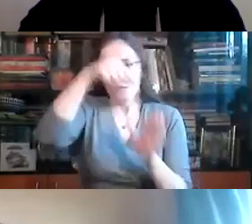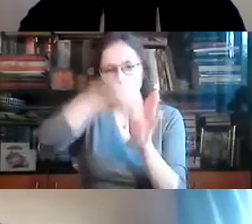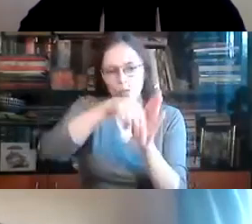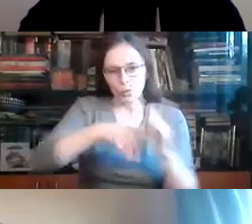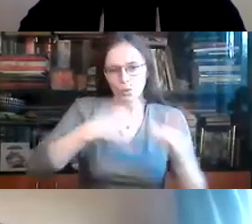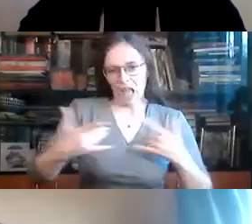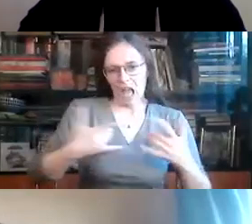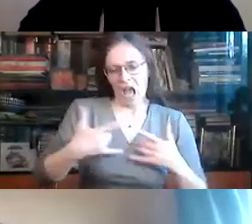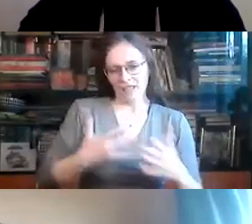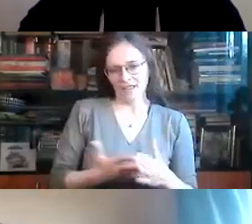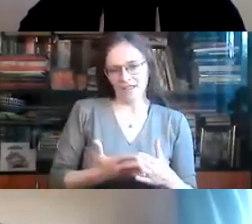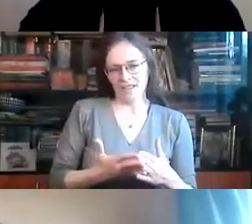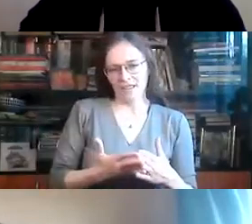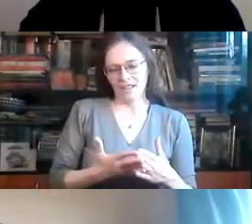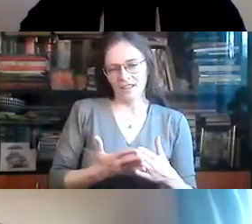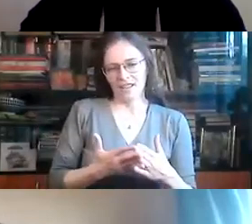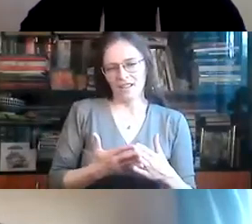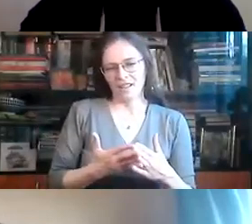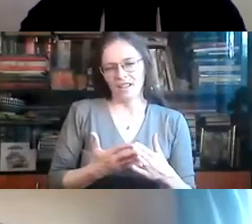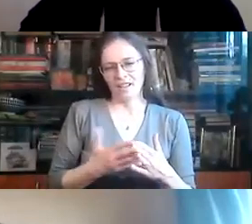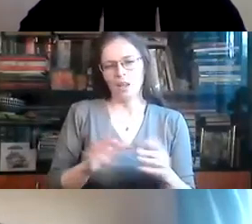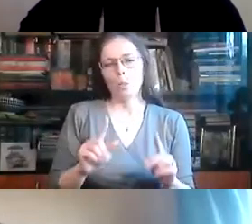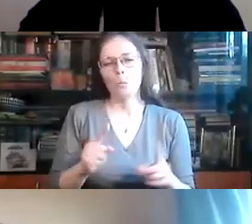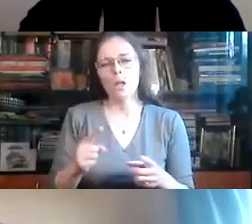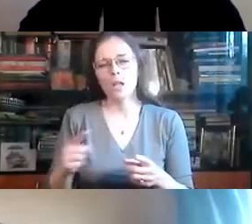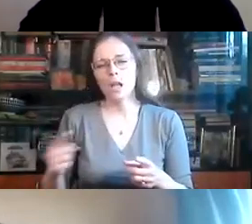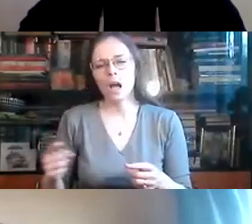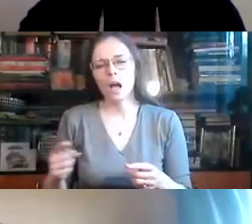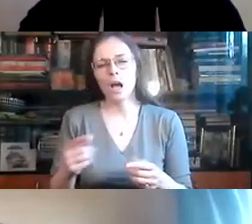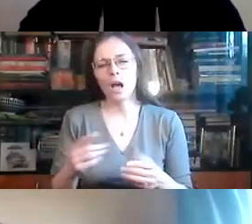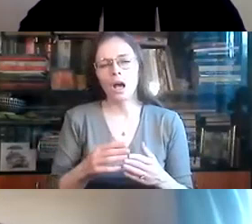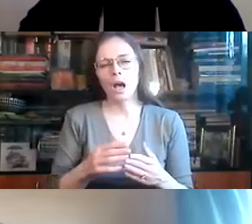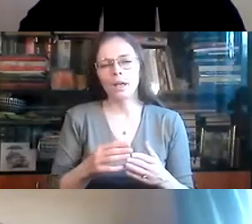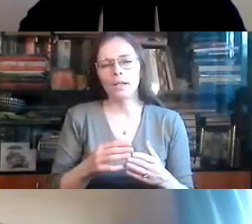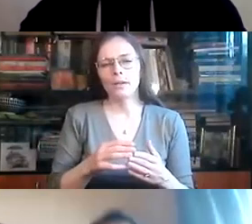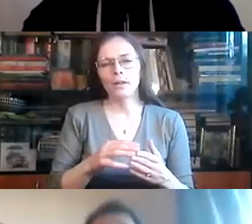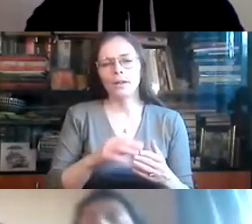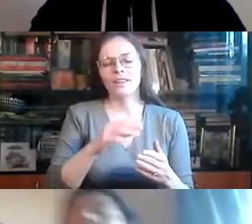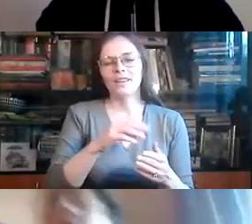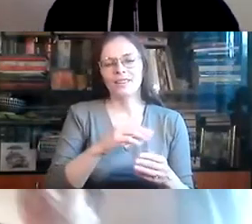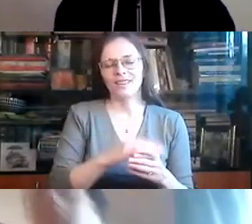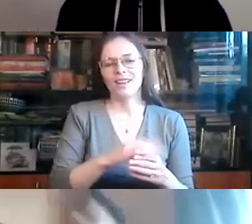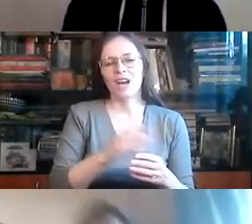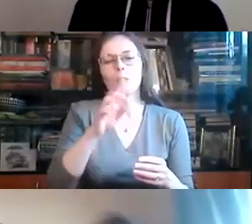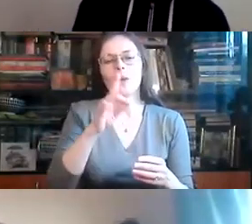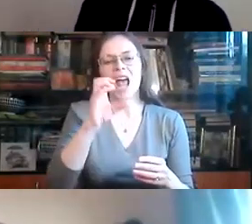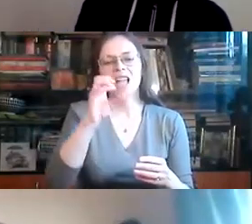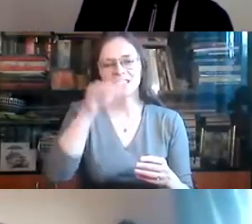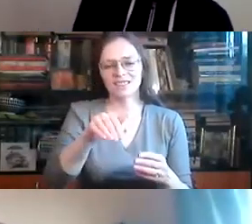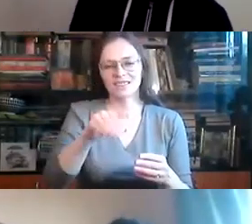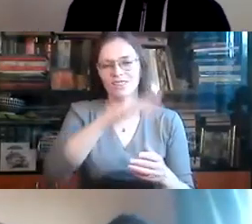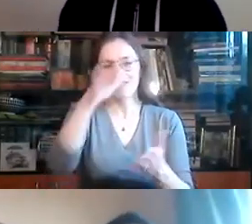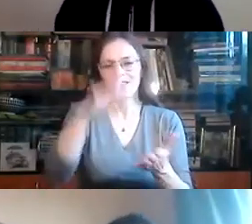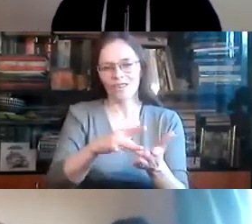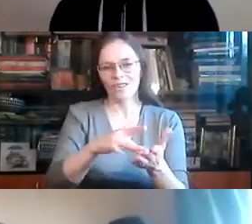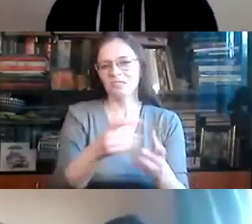что Брест для меня один из гегемонов, и благодаря Белой Веже и то, что происходит. Да, да.